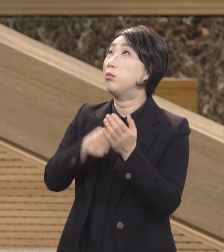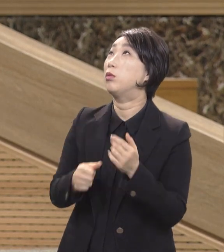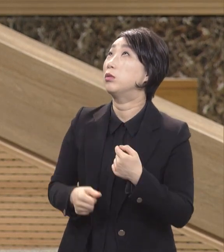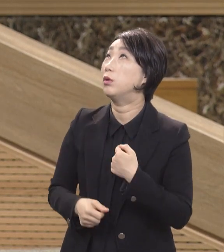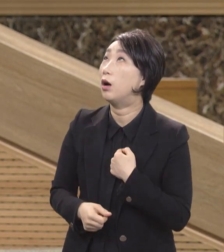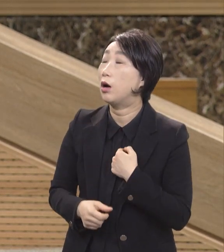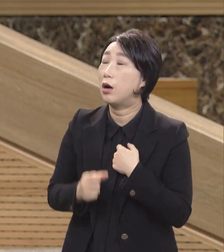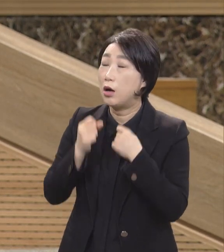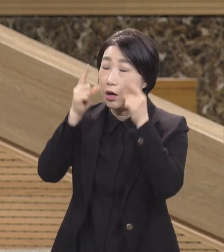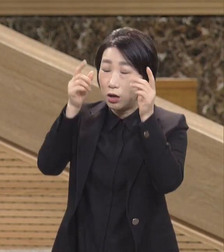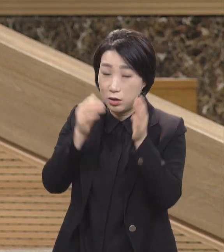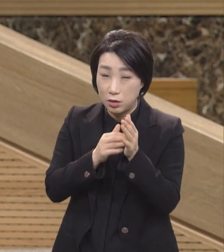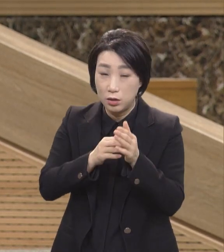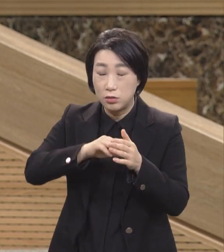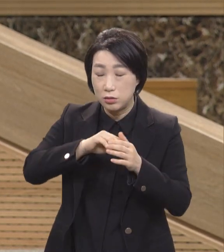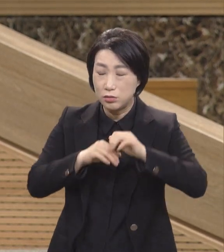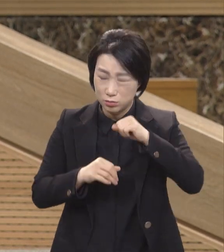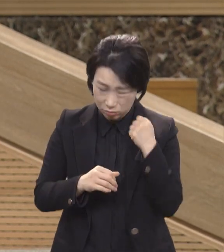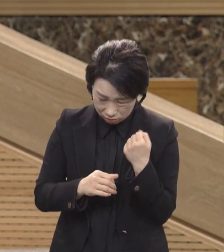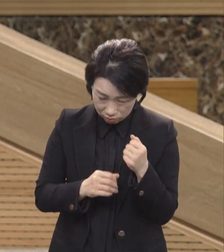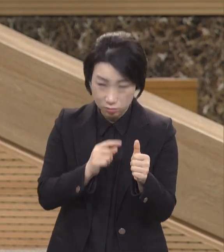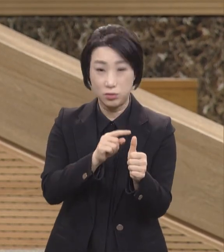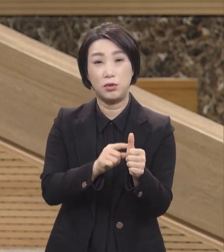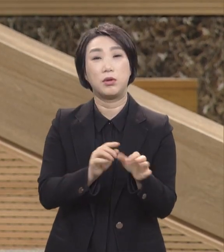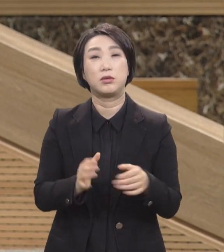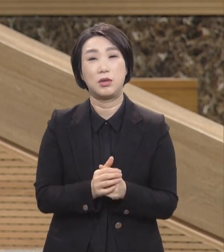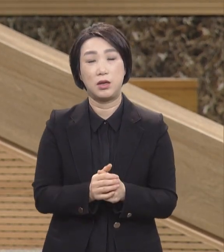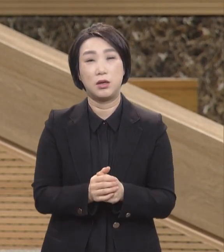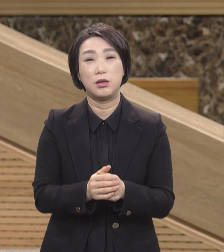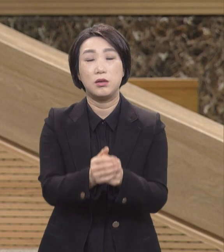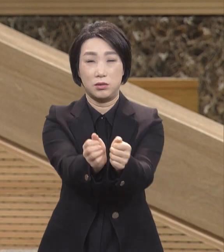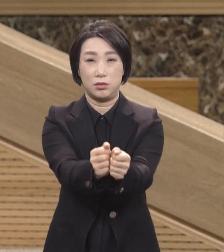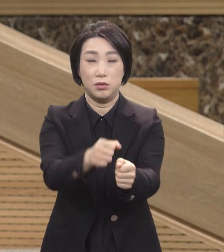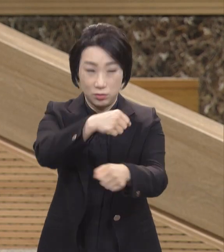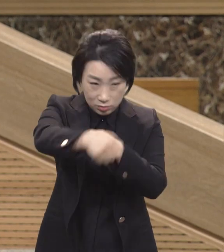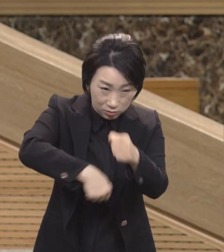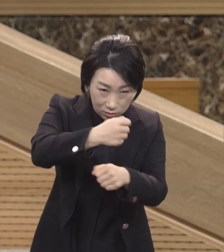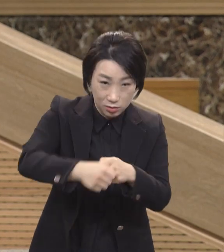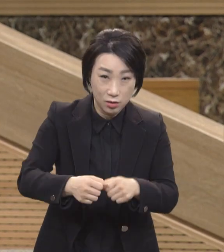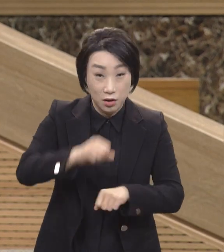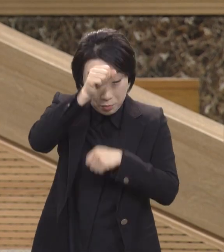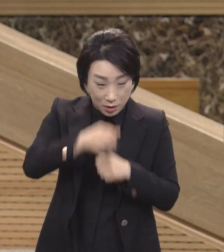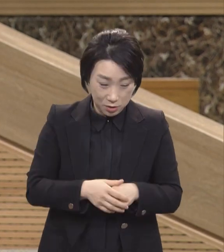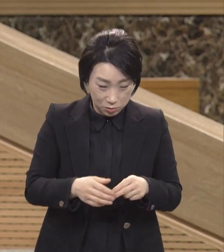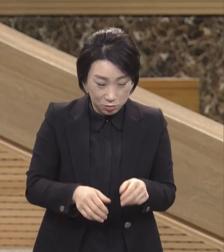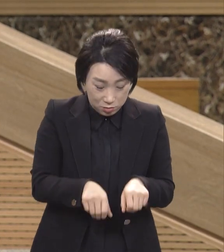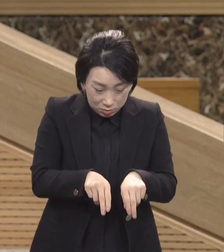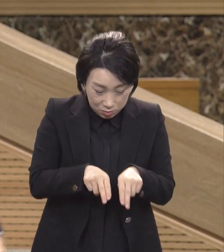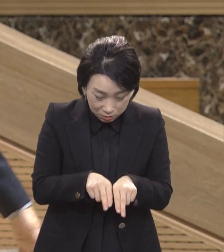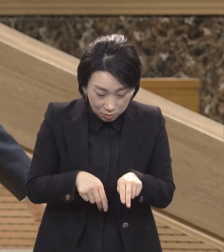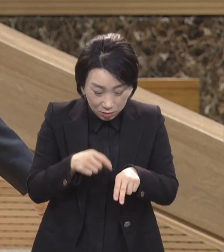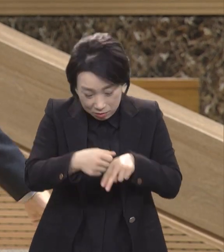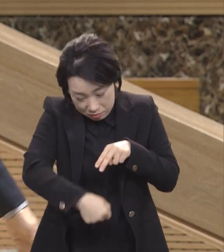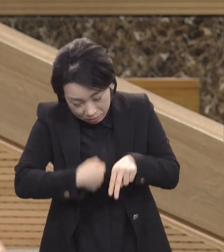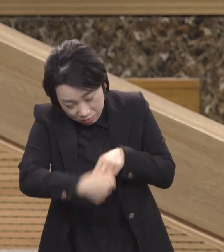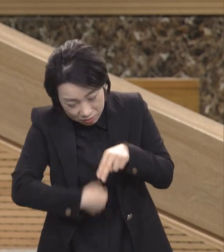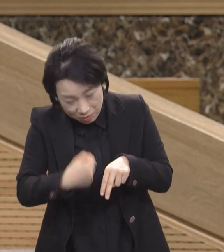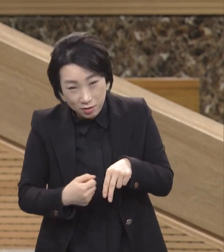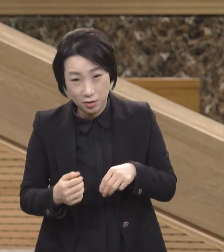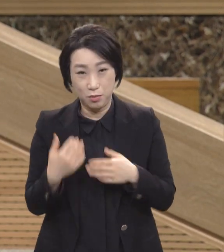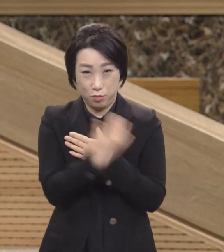그리고 꼭꼭 묶입니다. 그리고 다리도 묶입니다. 몸을